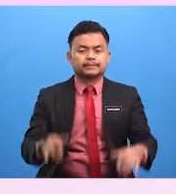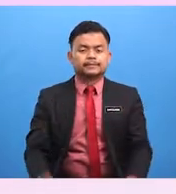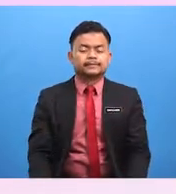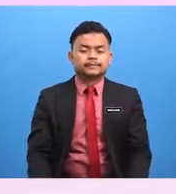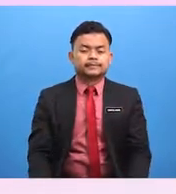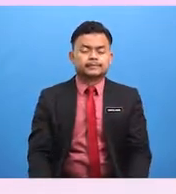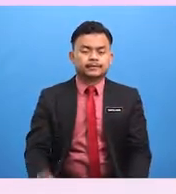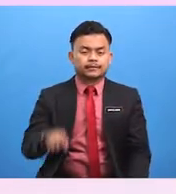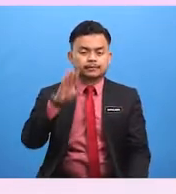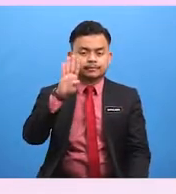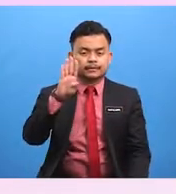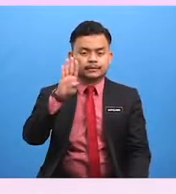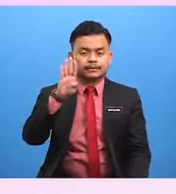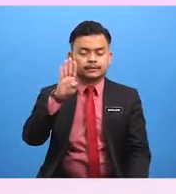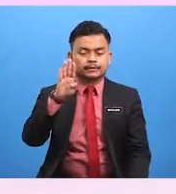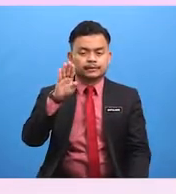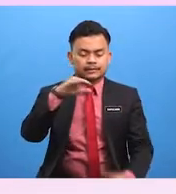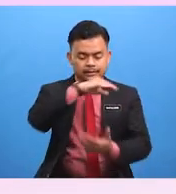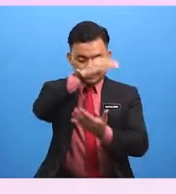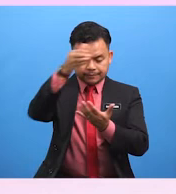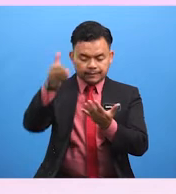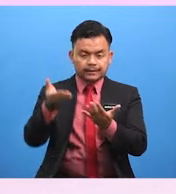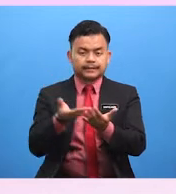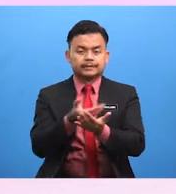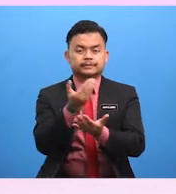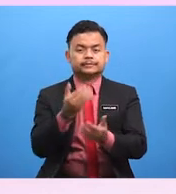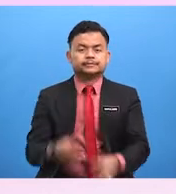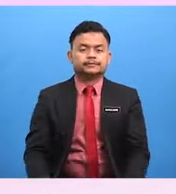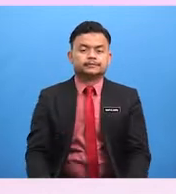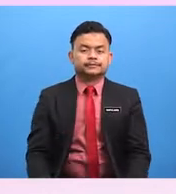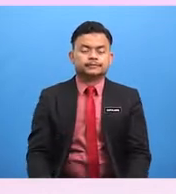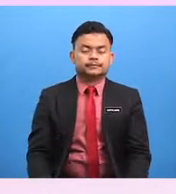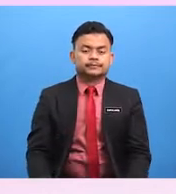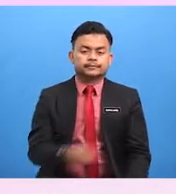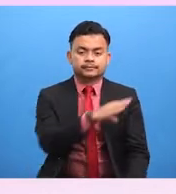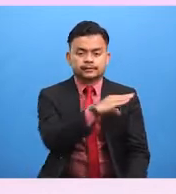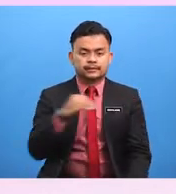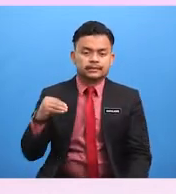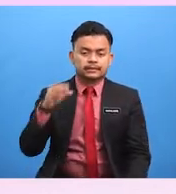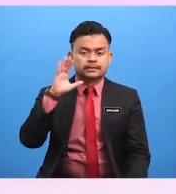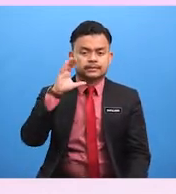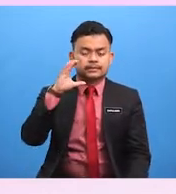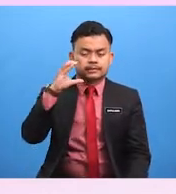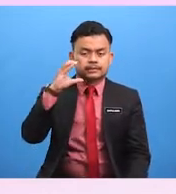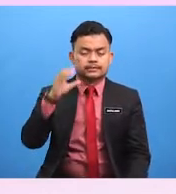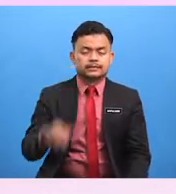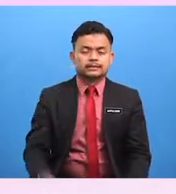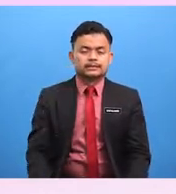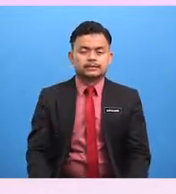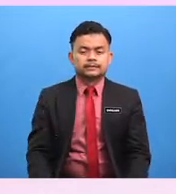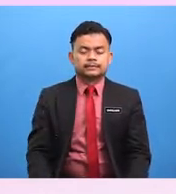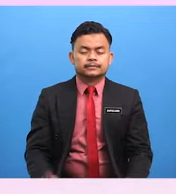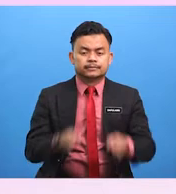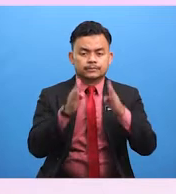bagi objek B pula ialah sfera. Dan objek C pula bongkah